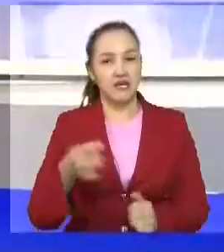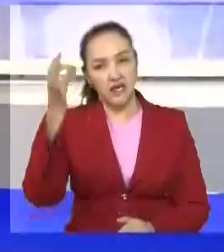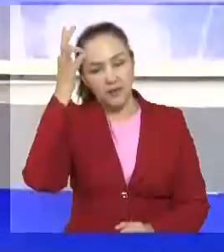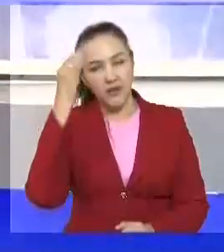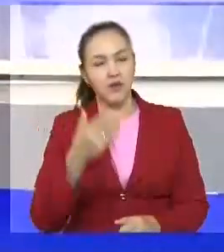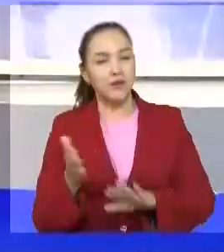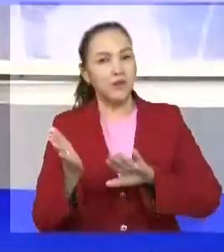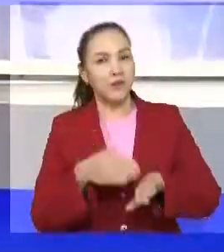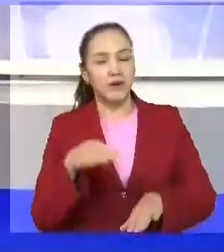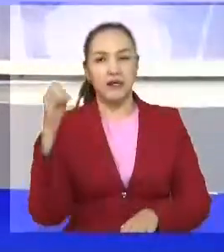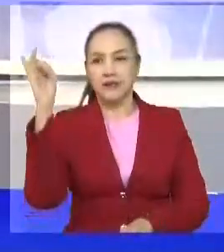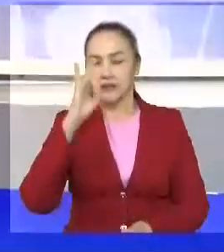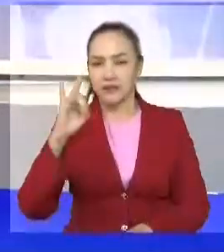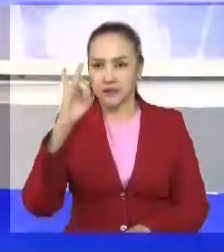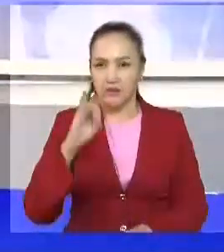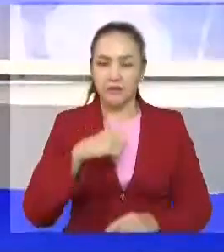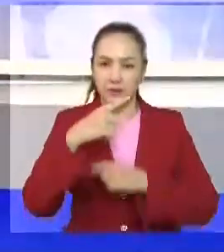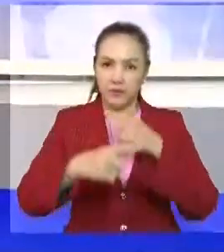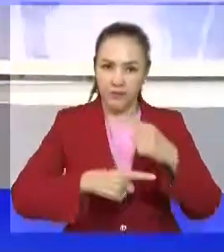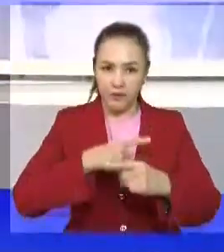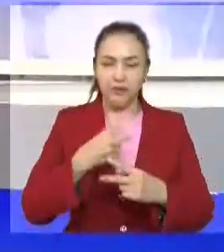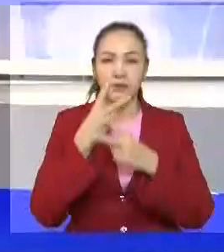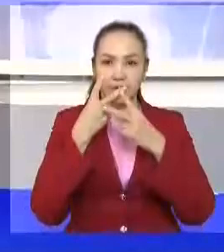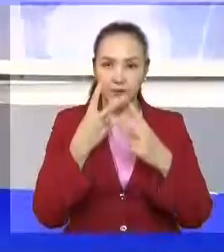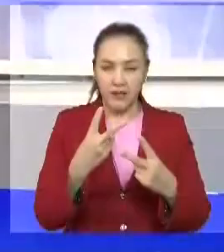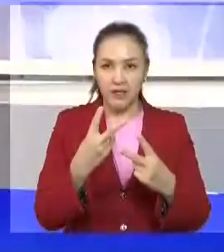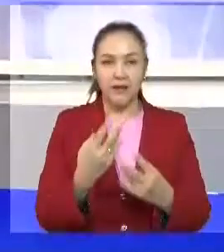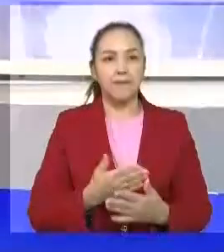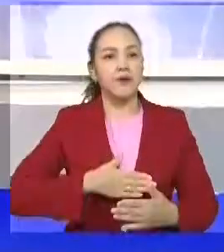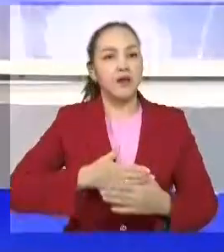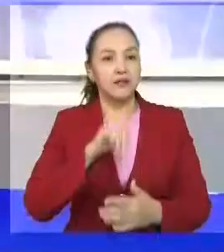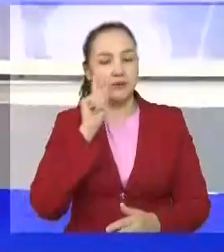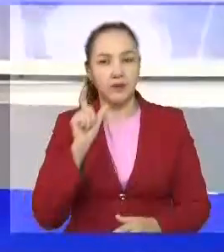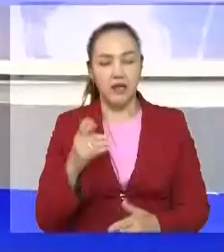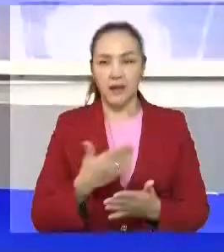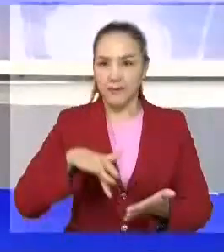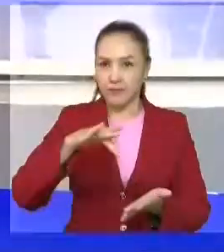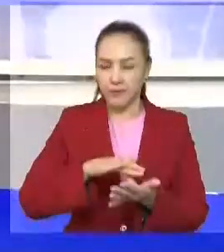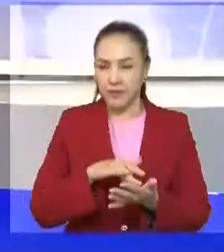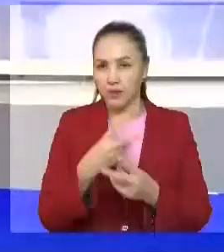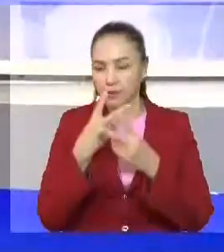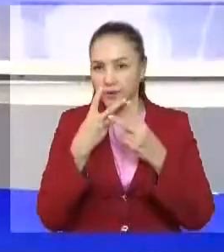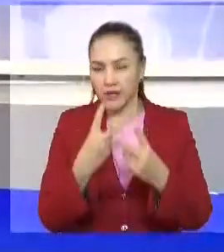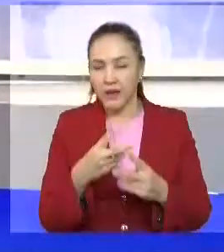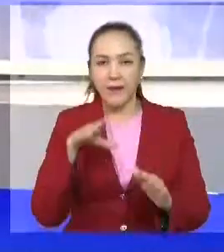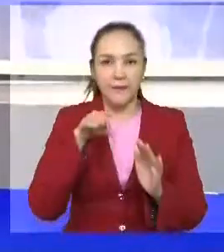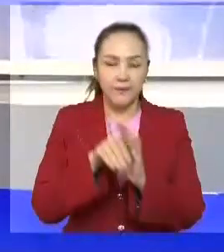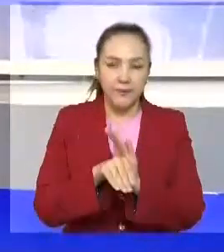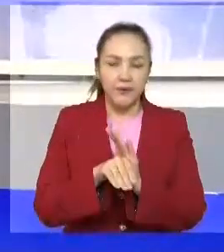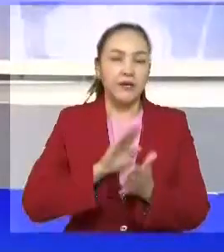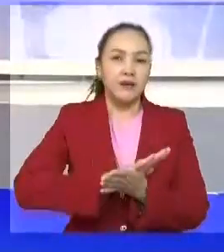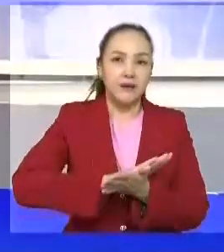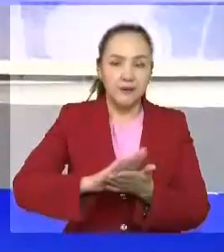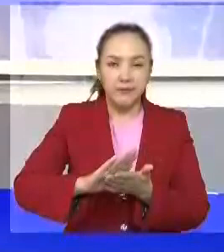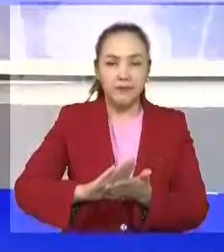ескерткіштер өткен тарихымыздың белгісі, келешегіміздің көрінісі. Белсенді жастар да қаламыздың келбетіне көрік қосқан мүсіндердің